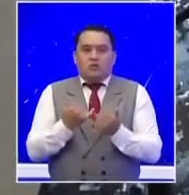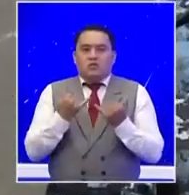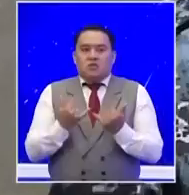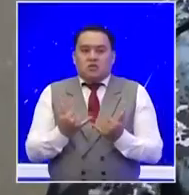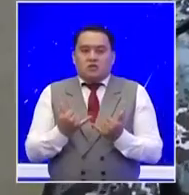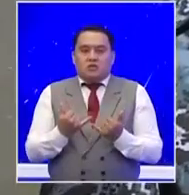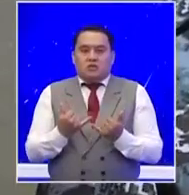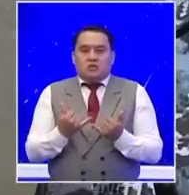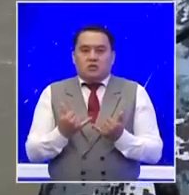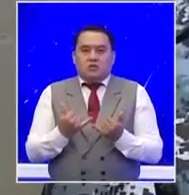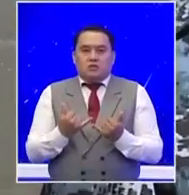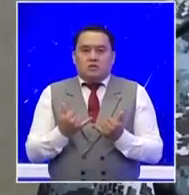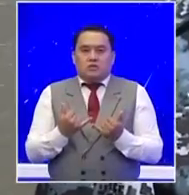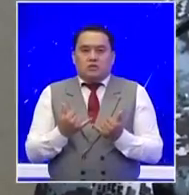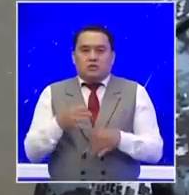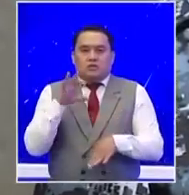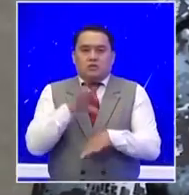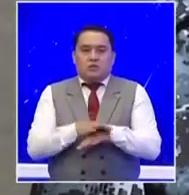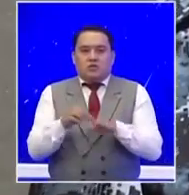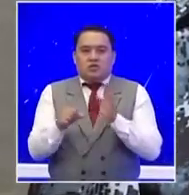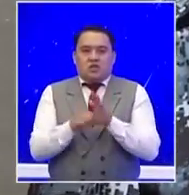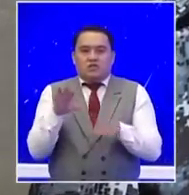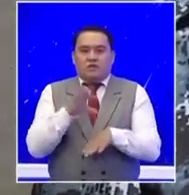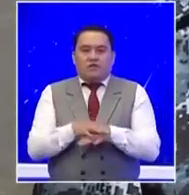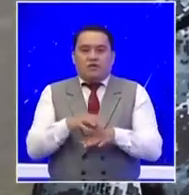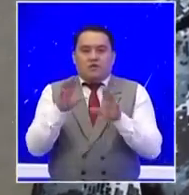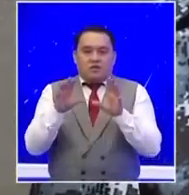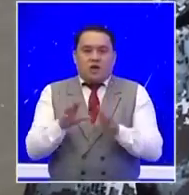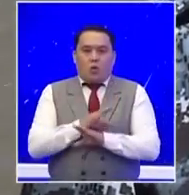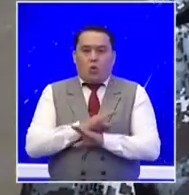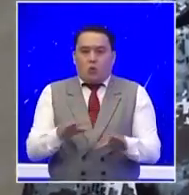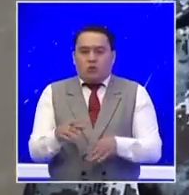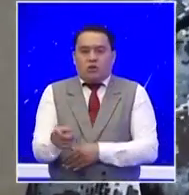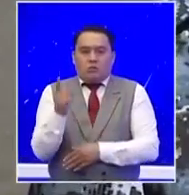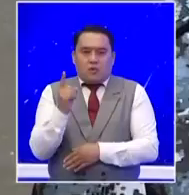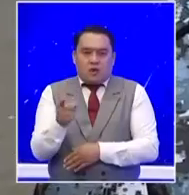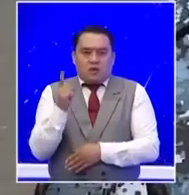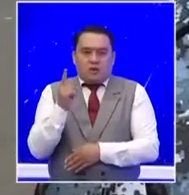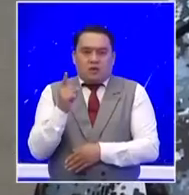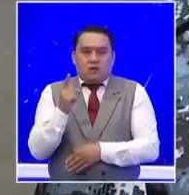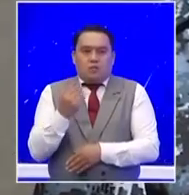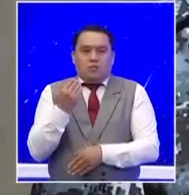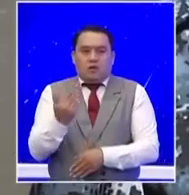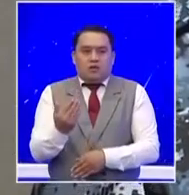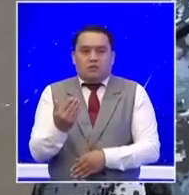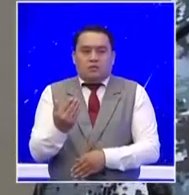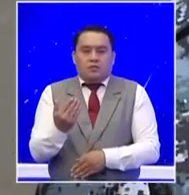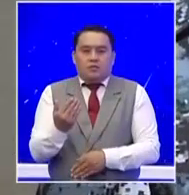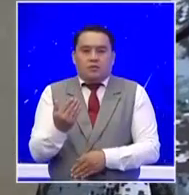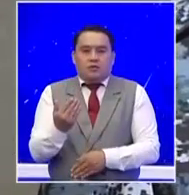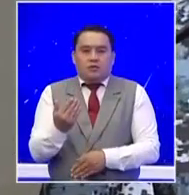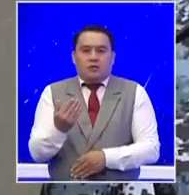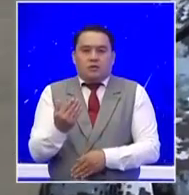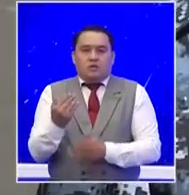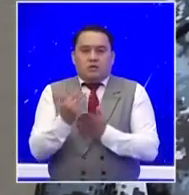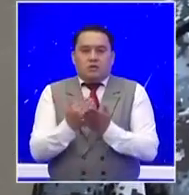на данный момент выявлено 6 фактов незаконной рыбалки. По ним